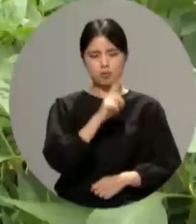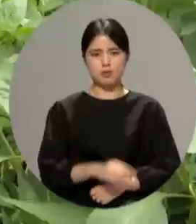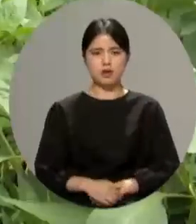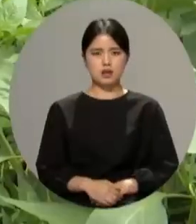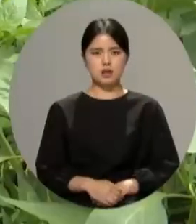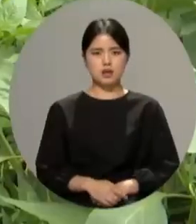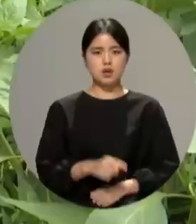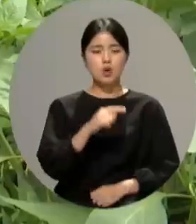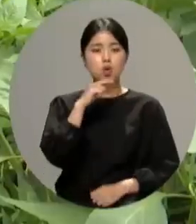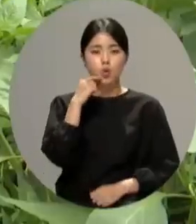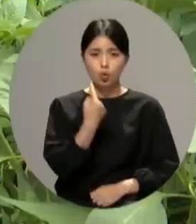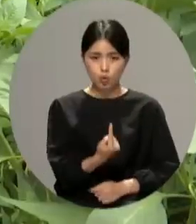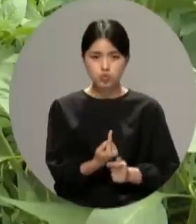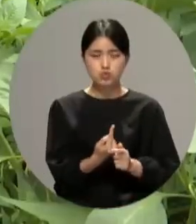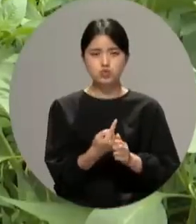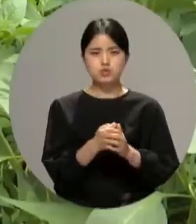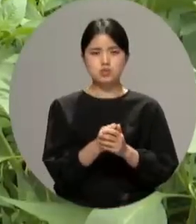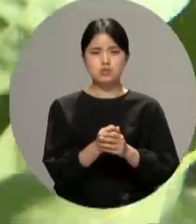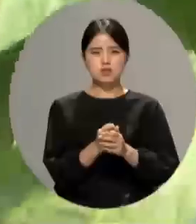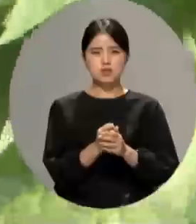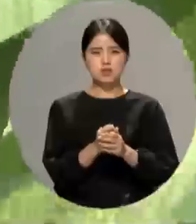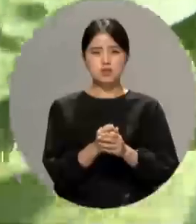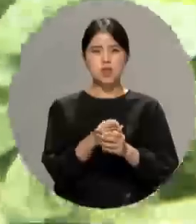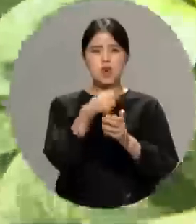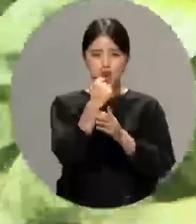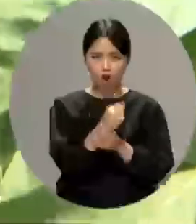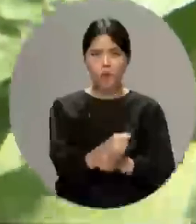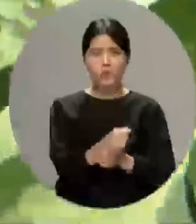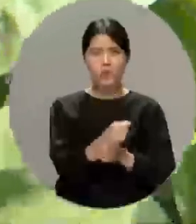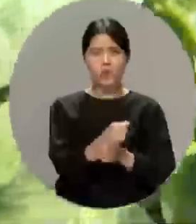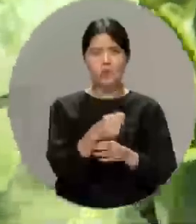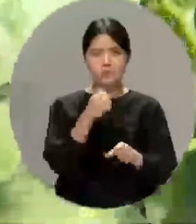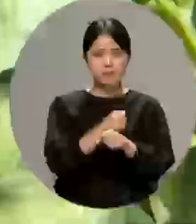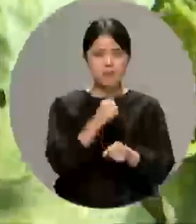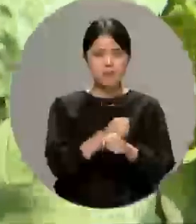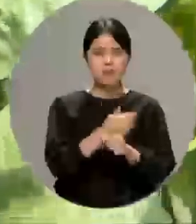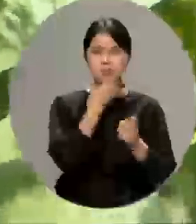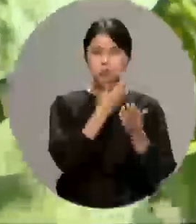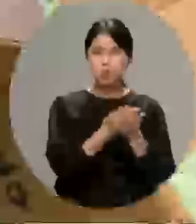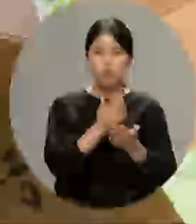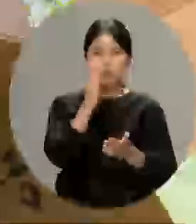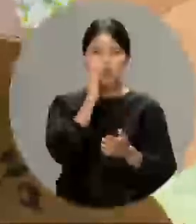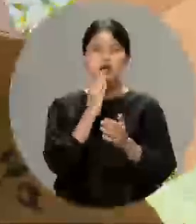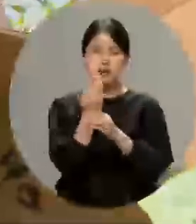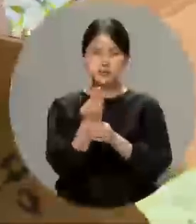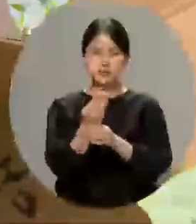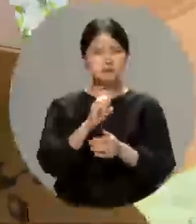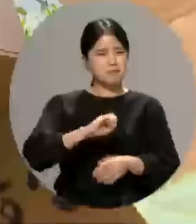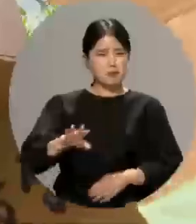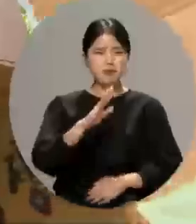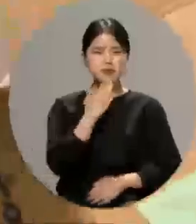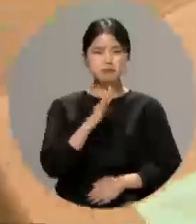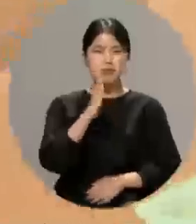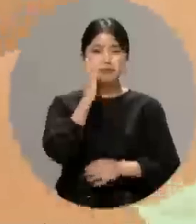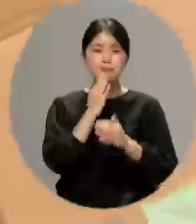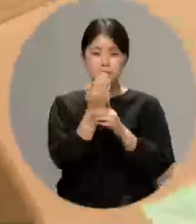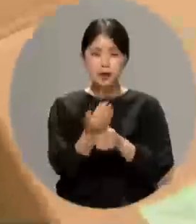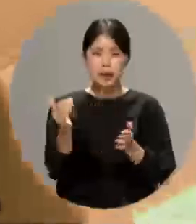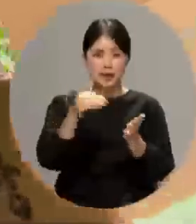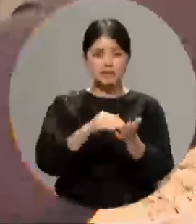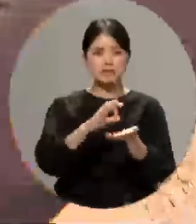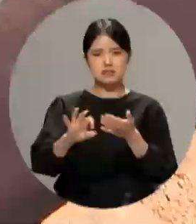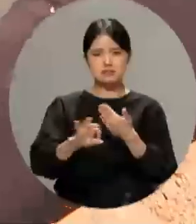그간 고추는 열매 생산이 목적이고 잎이나 줄기는 버리는 부산물이 었지만 입까지 기능성을 갖춰